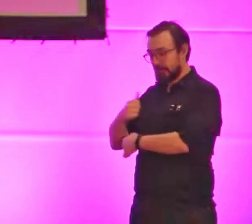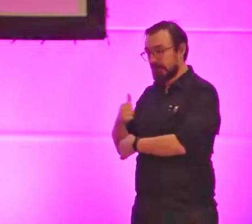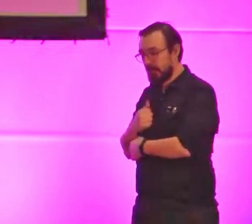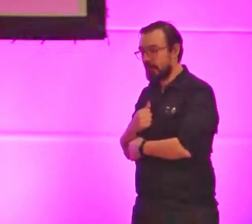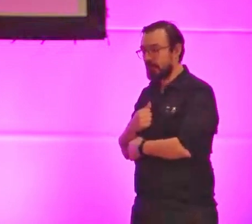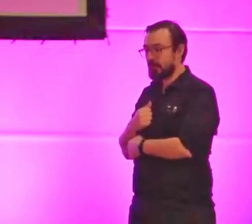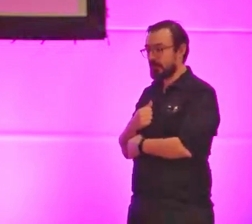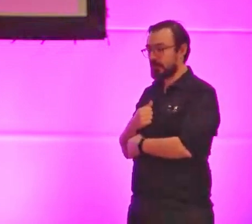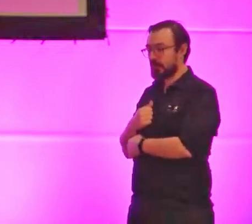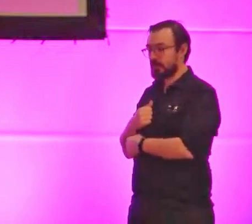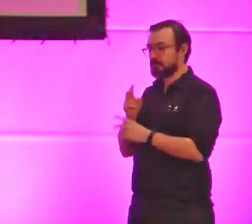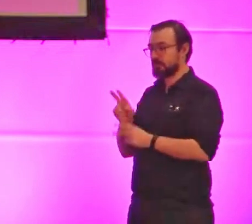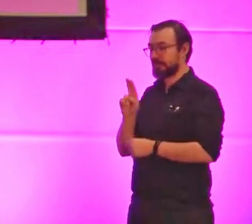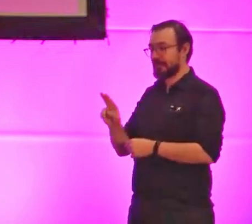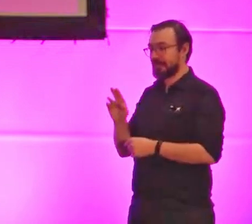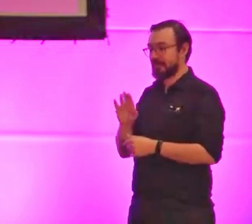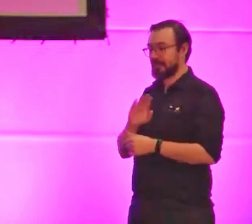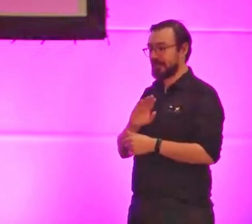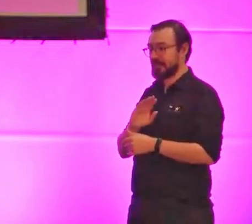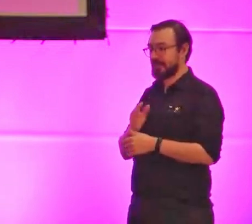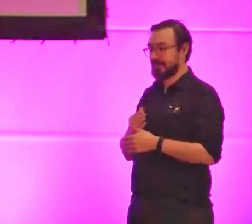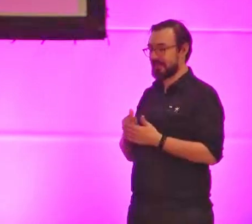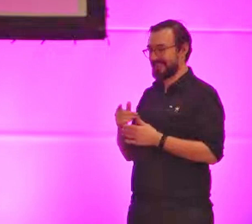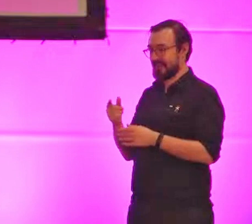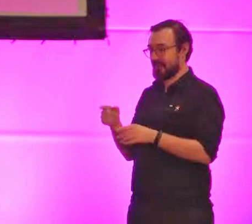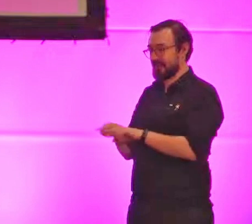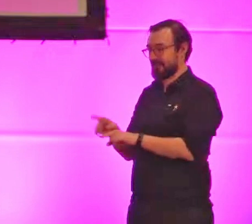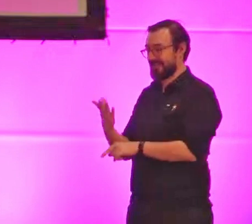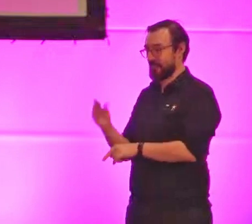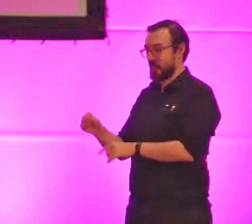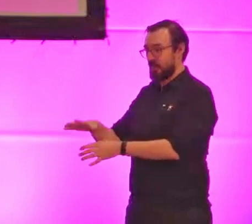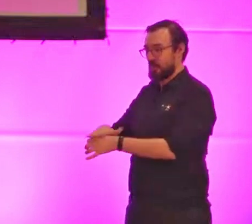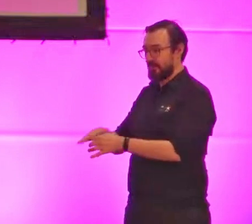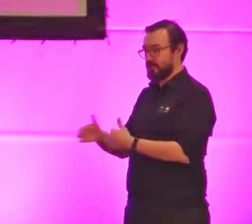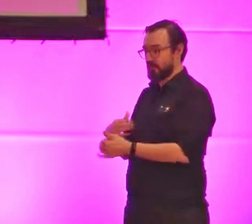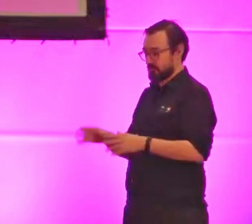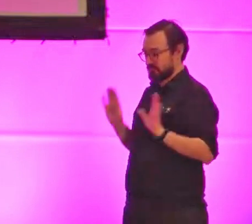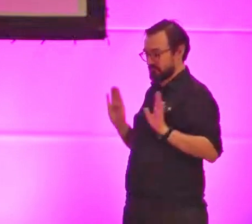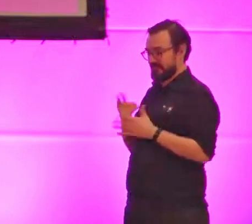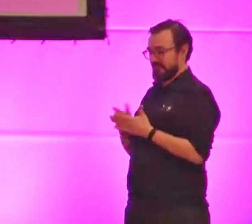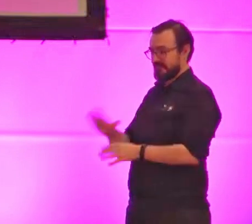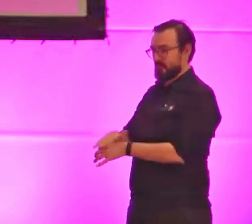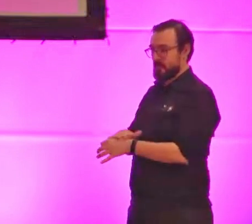militären som inte egentligen hade i dag 5A att göra enligt fredsavtalet tillsammans